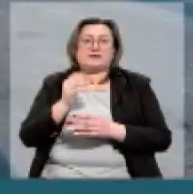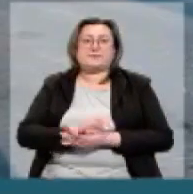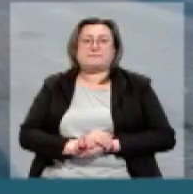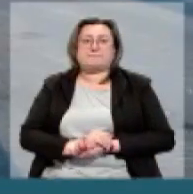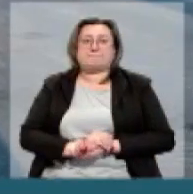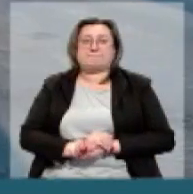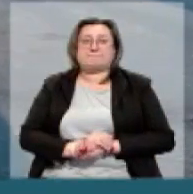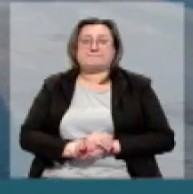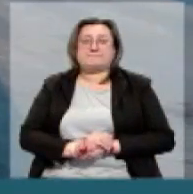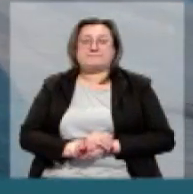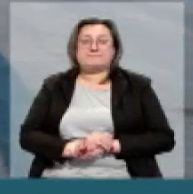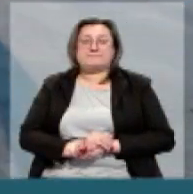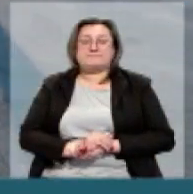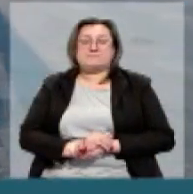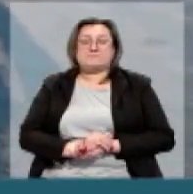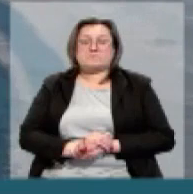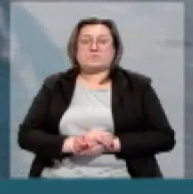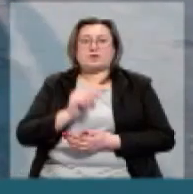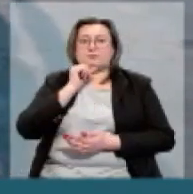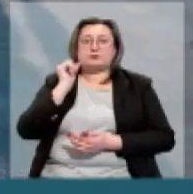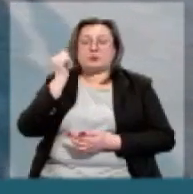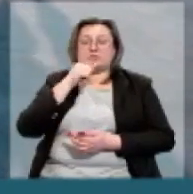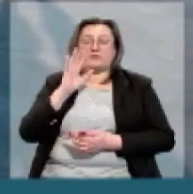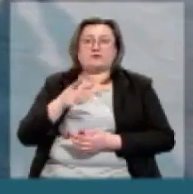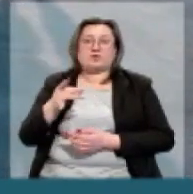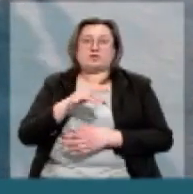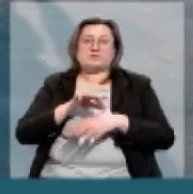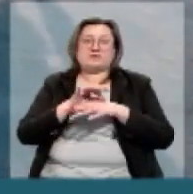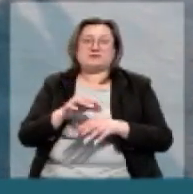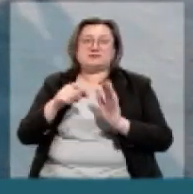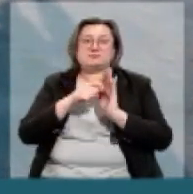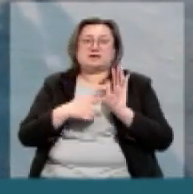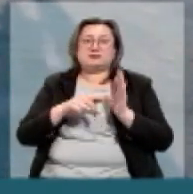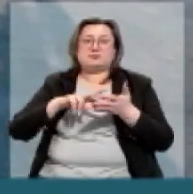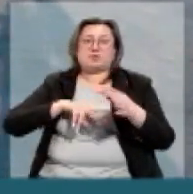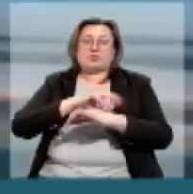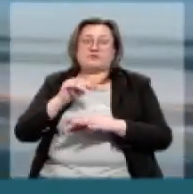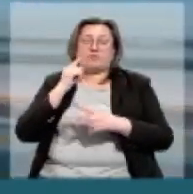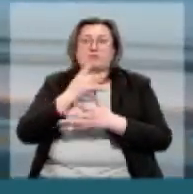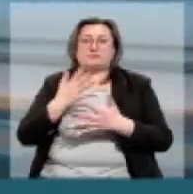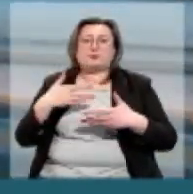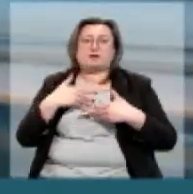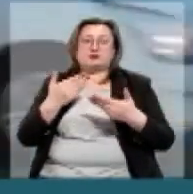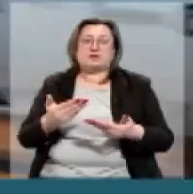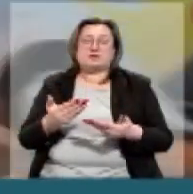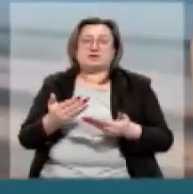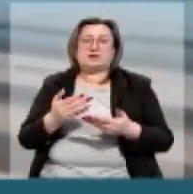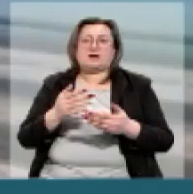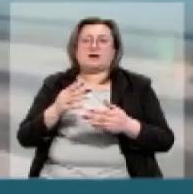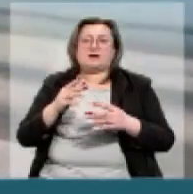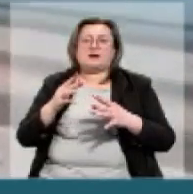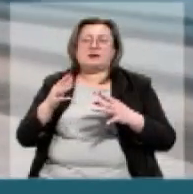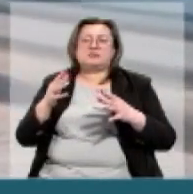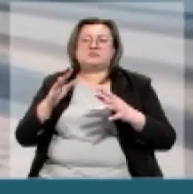етіледі. Өткен жылы өңірде 17 жоба жүзеге асырылған. Ұсыныстардың көбі абаттандыру, тротуарлар мен пандустарды дұрыстау және